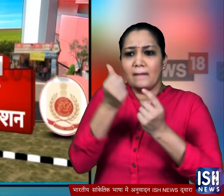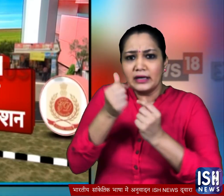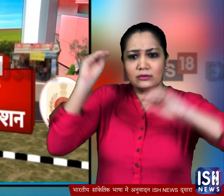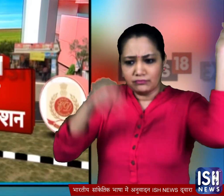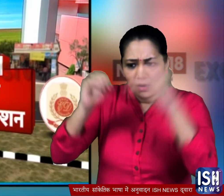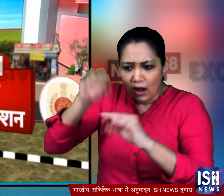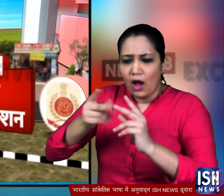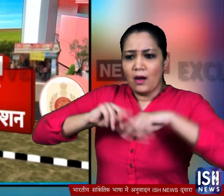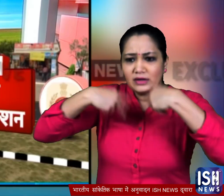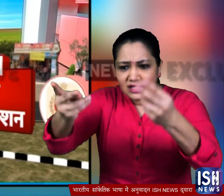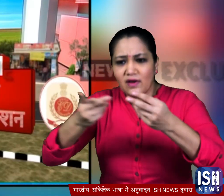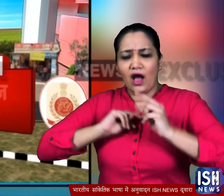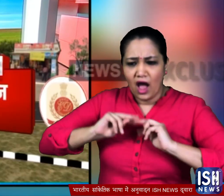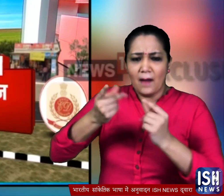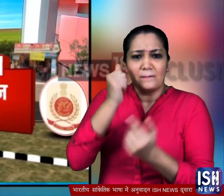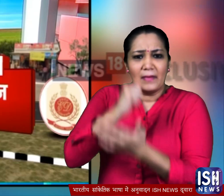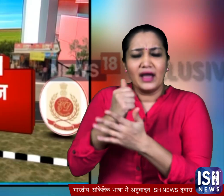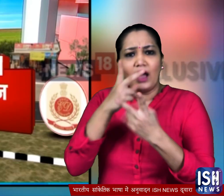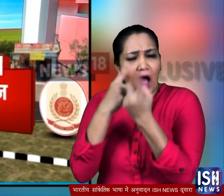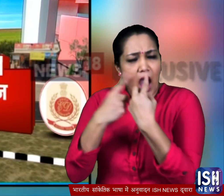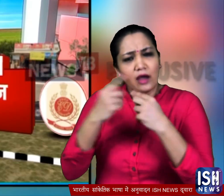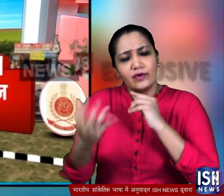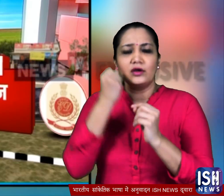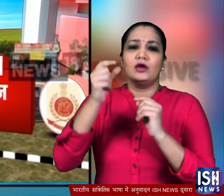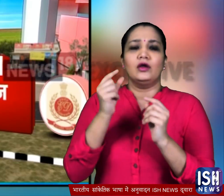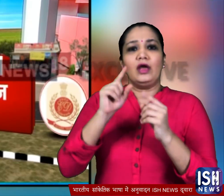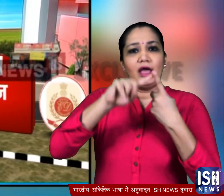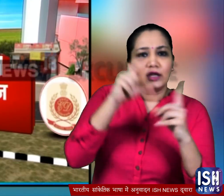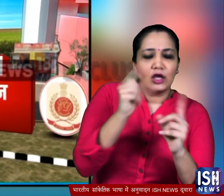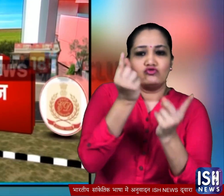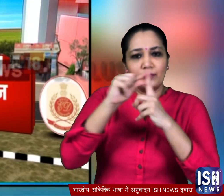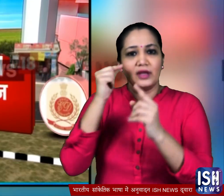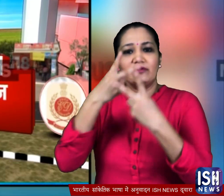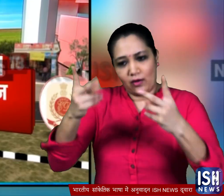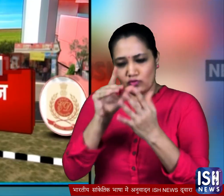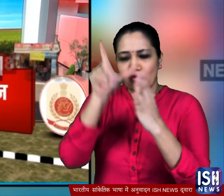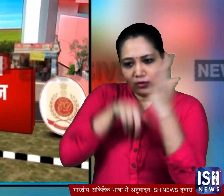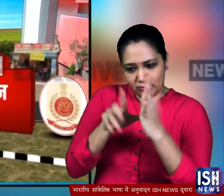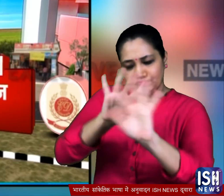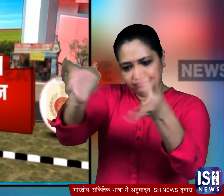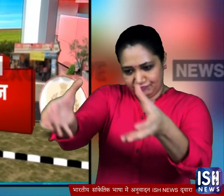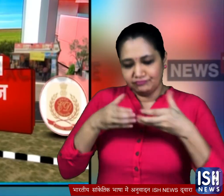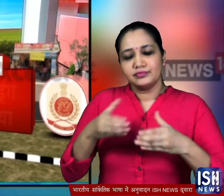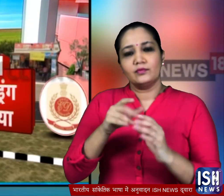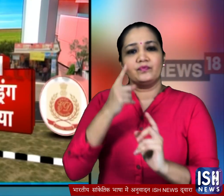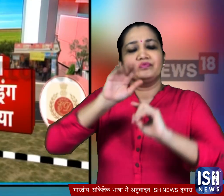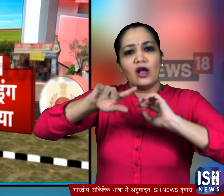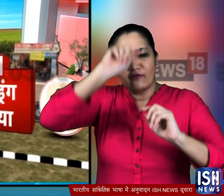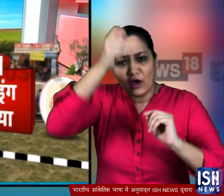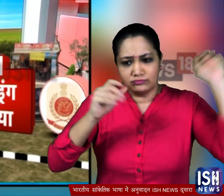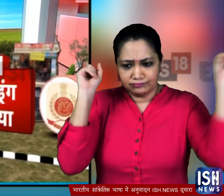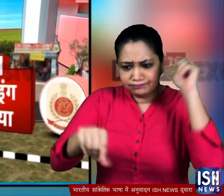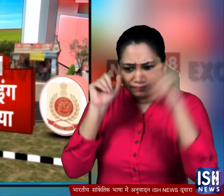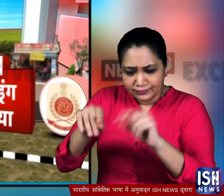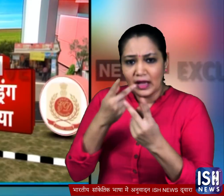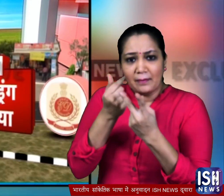देन की जानकारी मिली। कुछ दिन पहले ही ईडी ने यूपी एटीएस से इस मामले से जुड़े दस्तावेज और जानकारी मांगी थी, जिसके बाद विदेशों से पैसों के